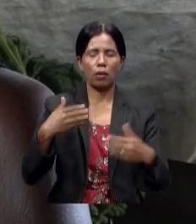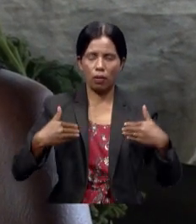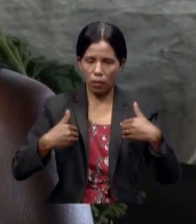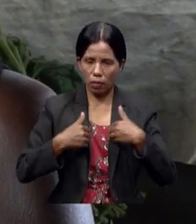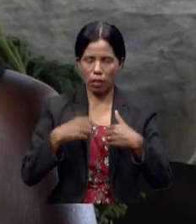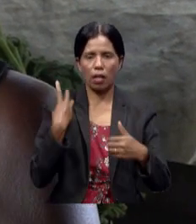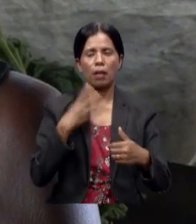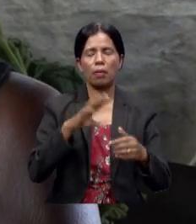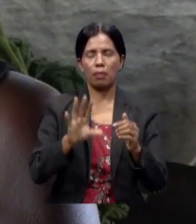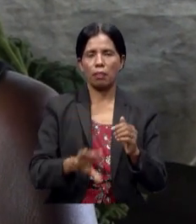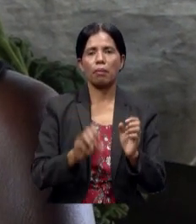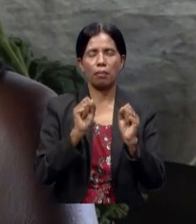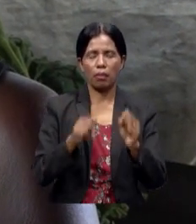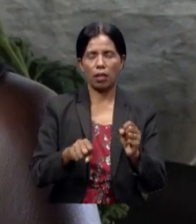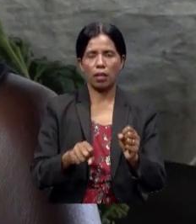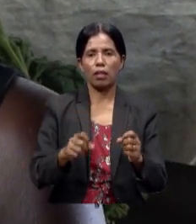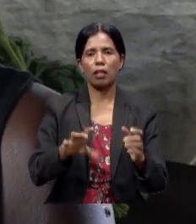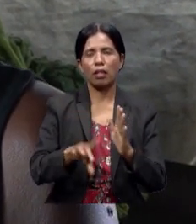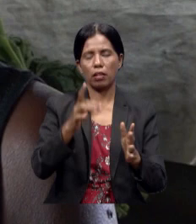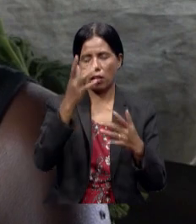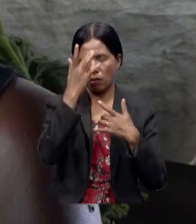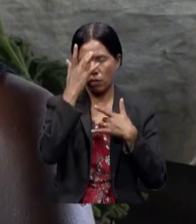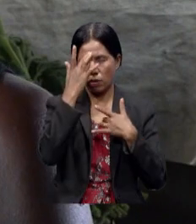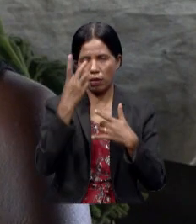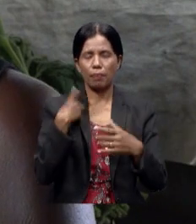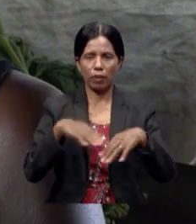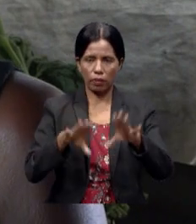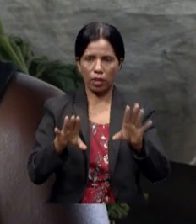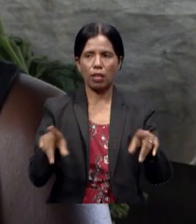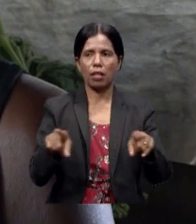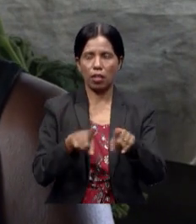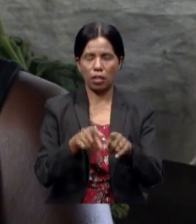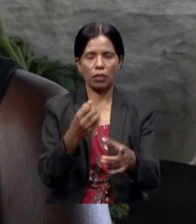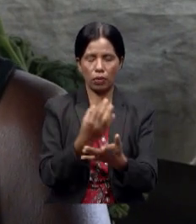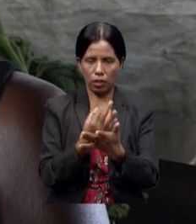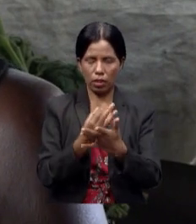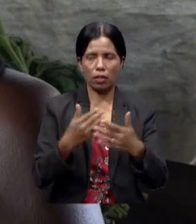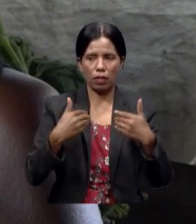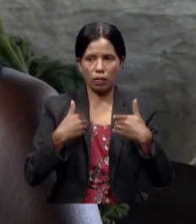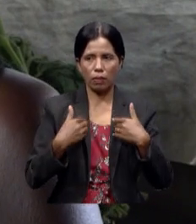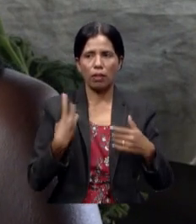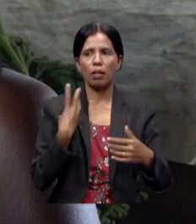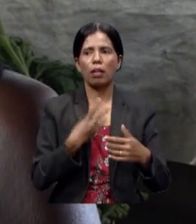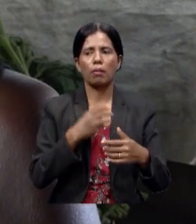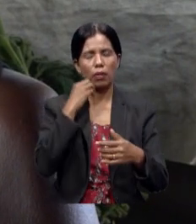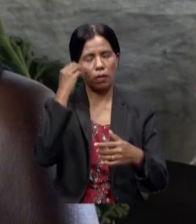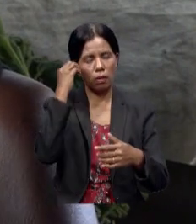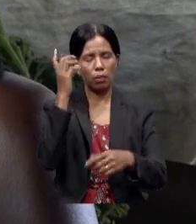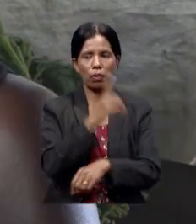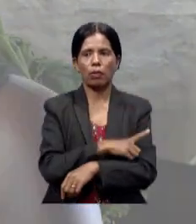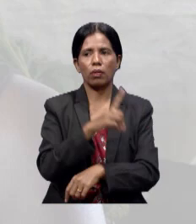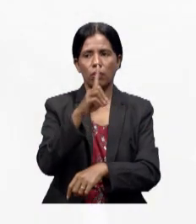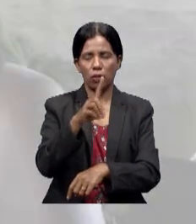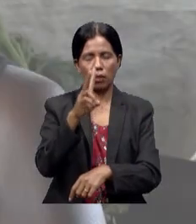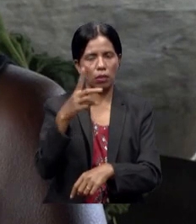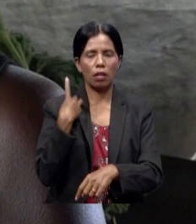moras anto kayak uang kosan lagi, sampanan sana si hitan itu, kami ya uang loro indah dua, kami lah